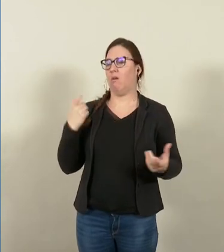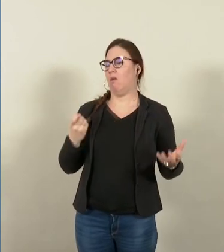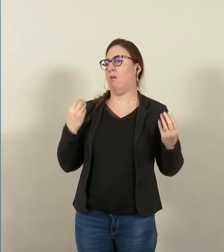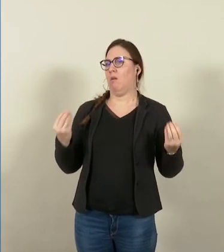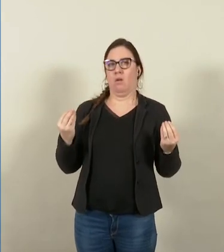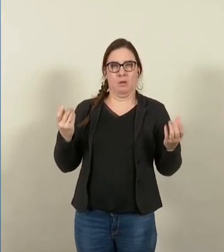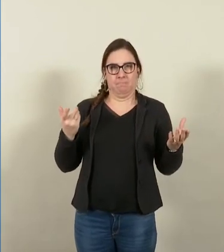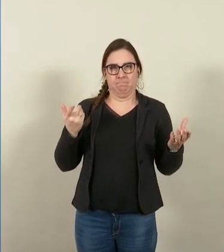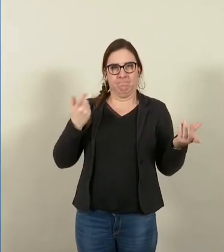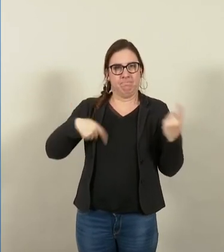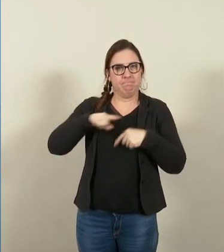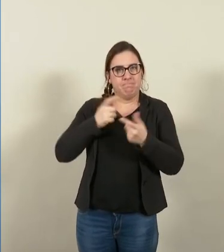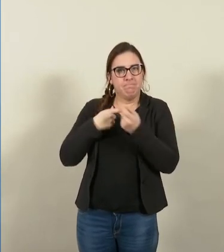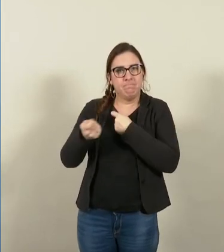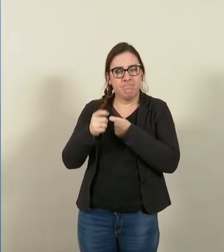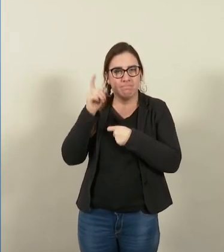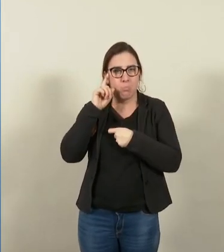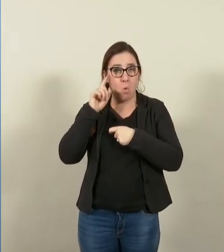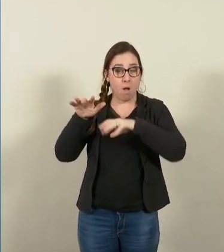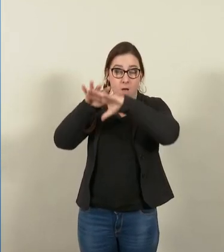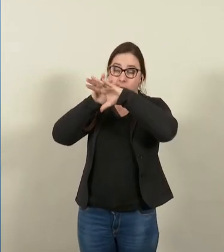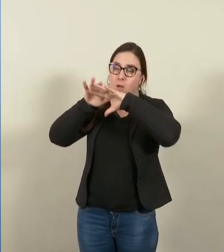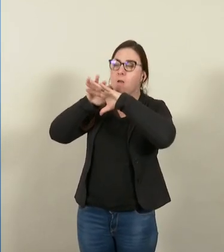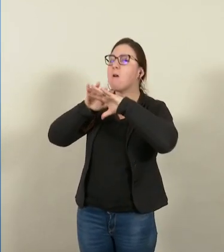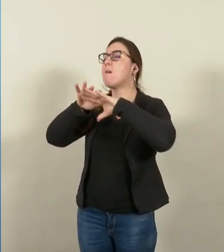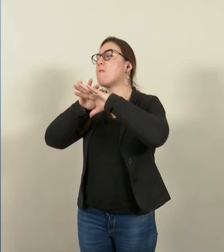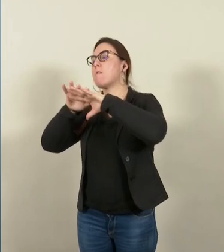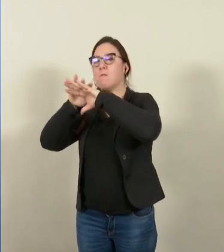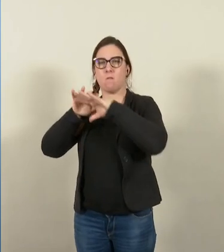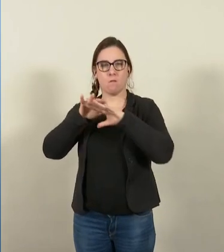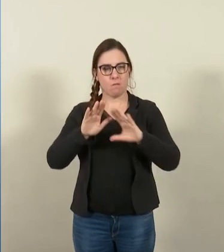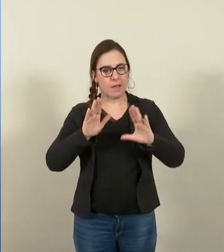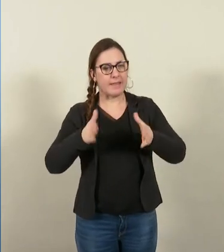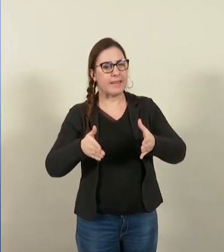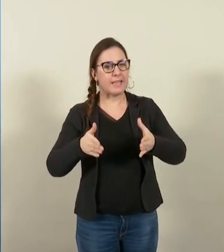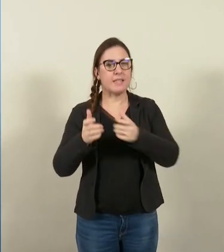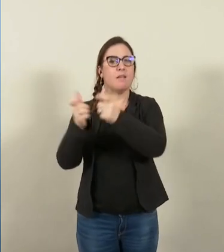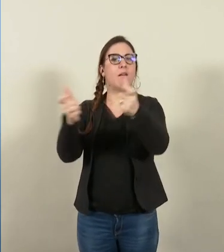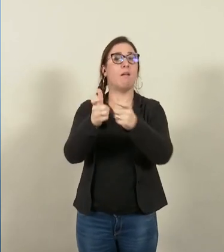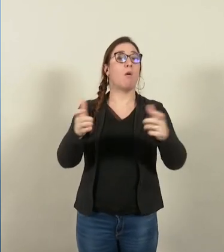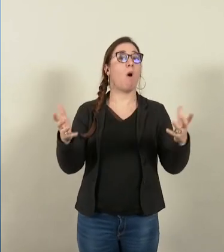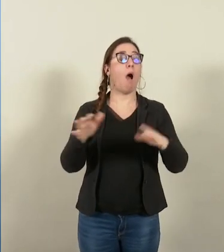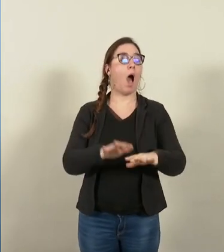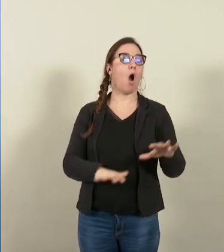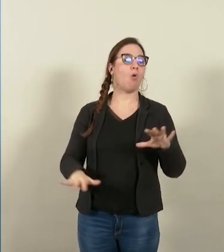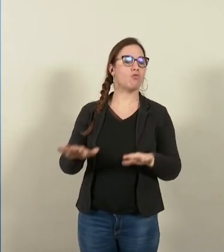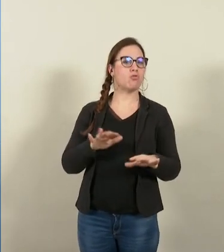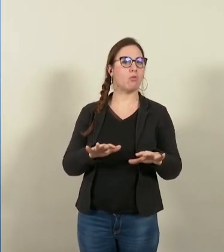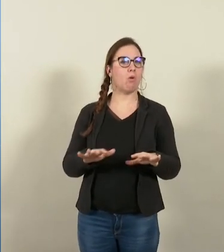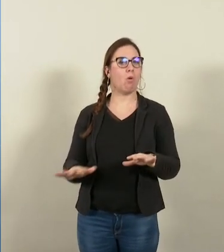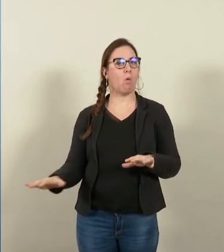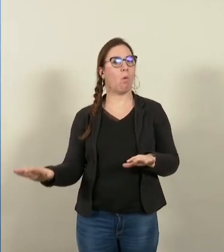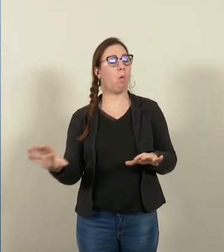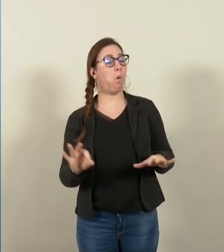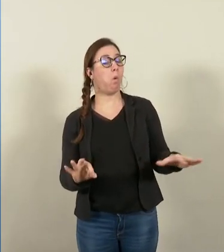projet parce qu'elles sont totalement opaque qui vous permettent de choisir les opérateurs par des arrangements entre vous